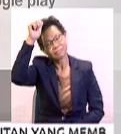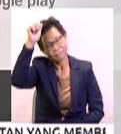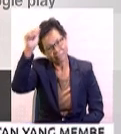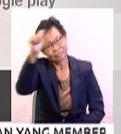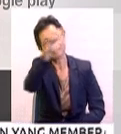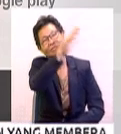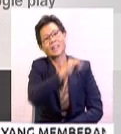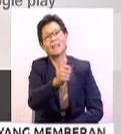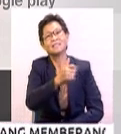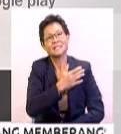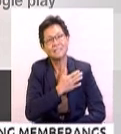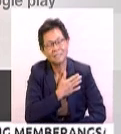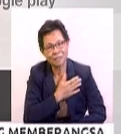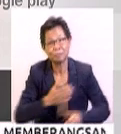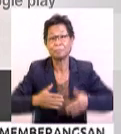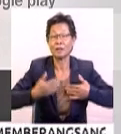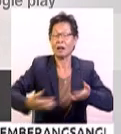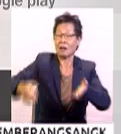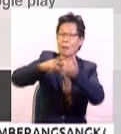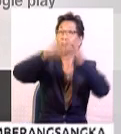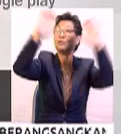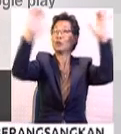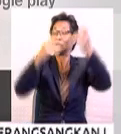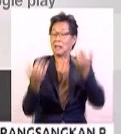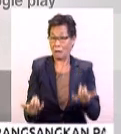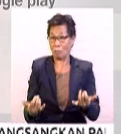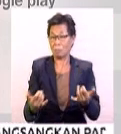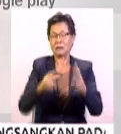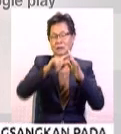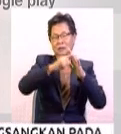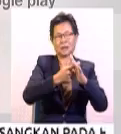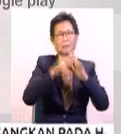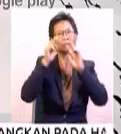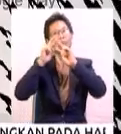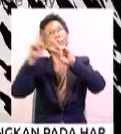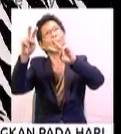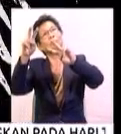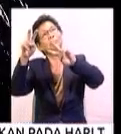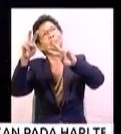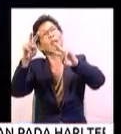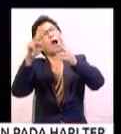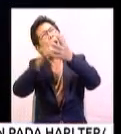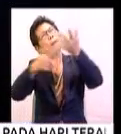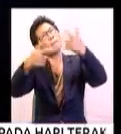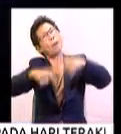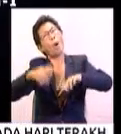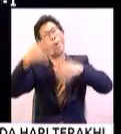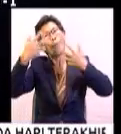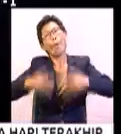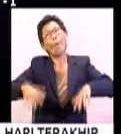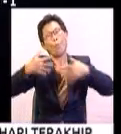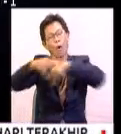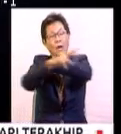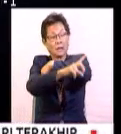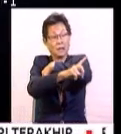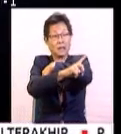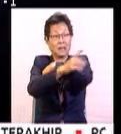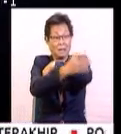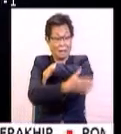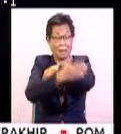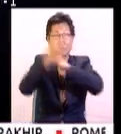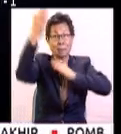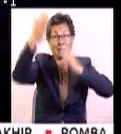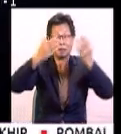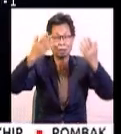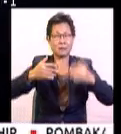Assalamualaikum dan salam sejahtera. Laporan cuaca pada malam ini dimulakan dengan melihat status terkini gelombang haba di negara kita. Seperti yang